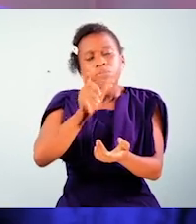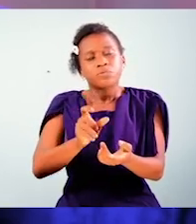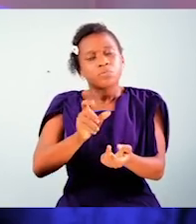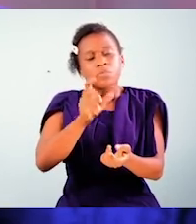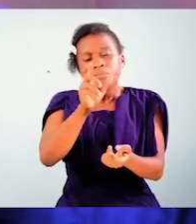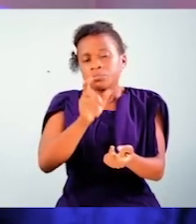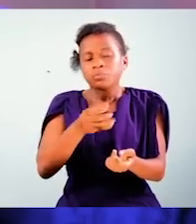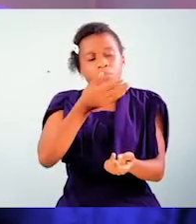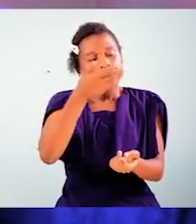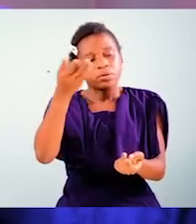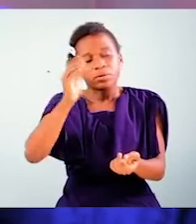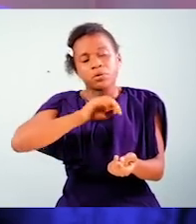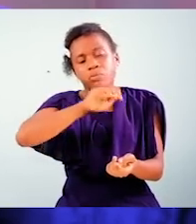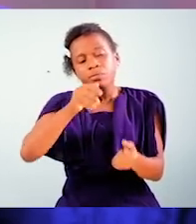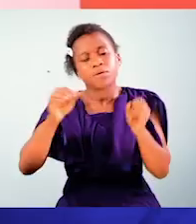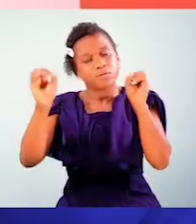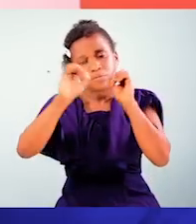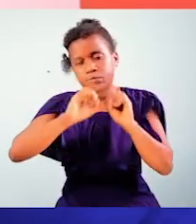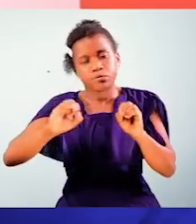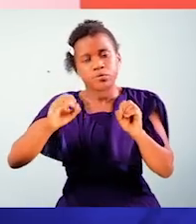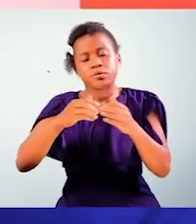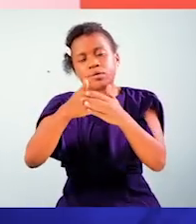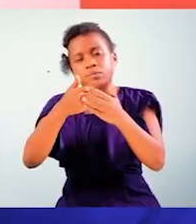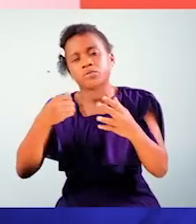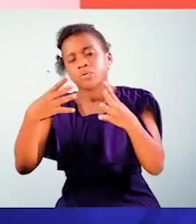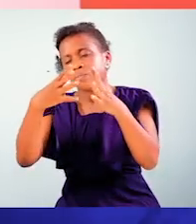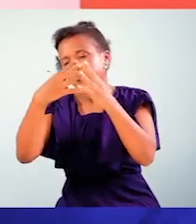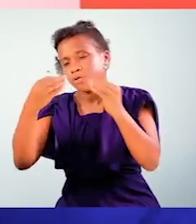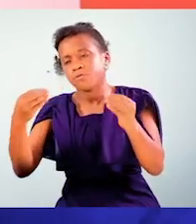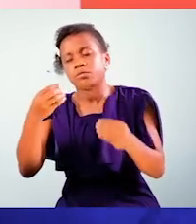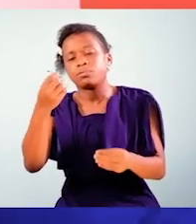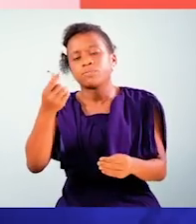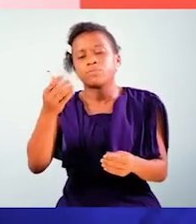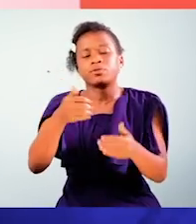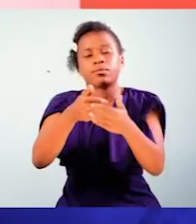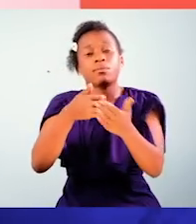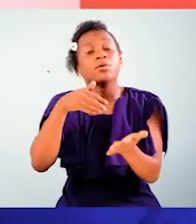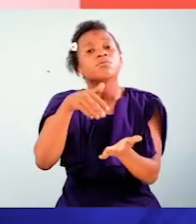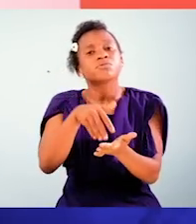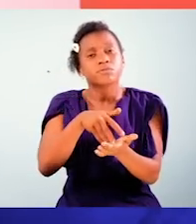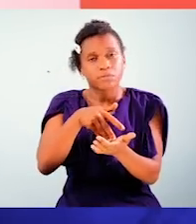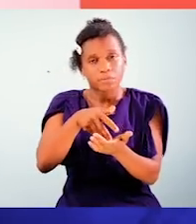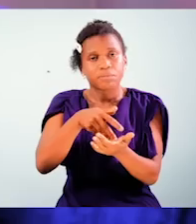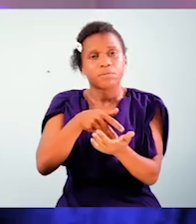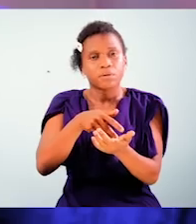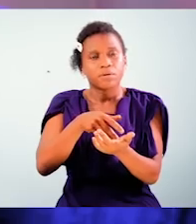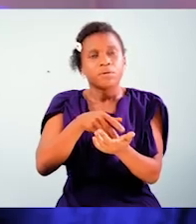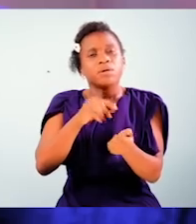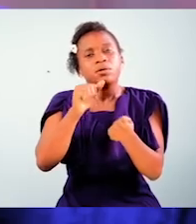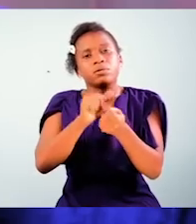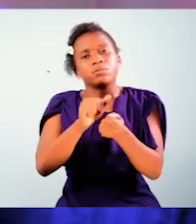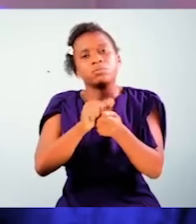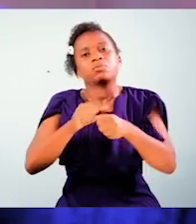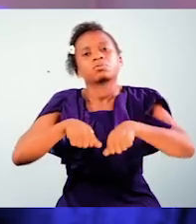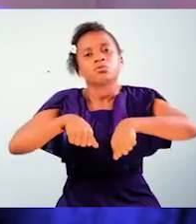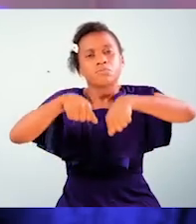mzembe, amefanya amesababisha upotevu wa pesa kwa sababu ya uzembe. Lakini kilichotawala sana sana hivi